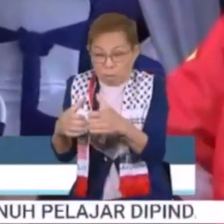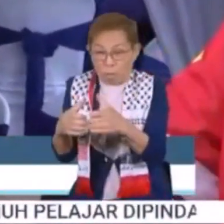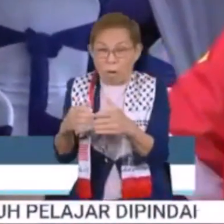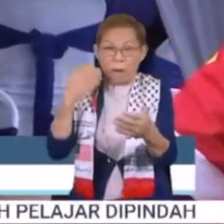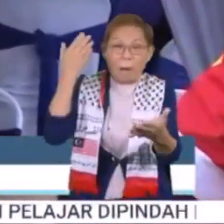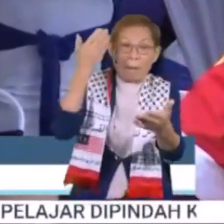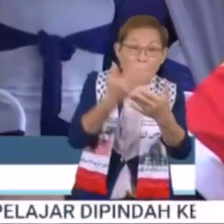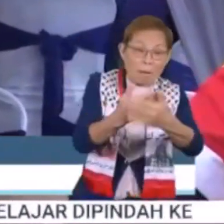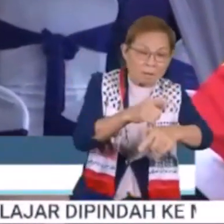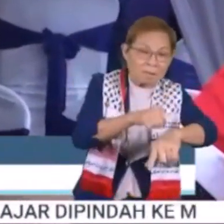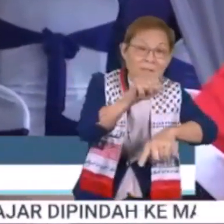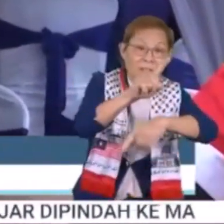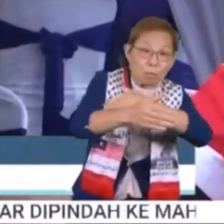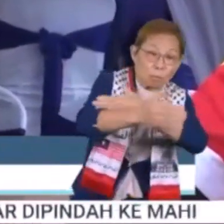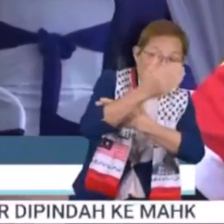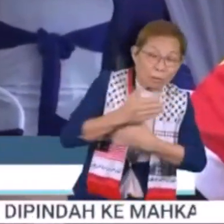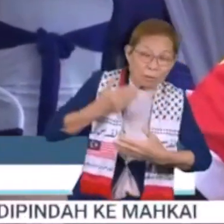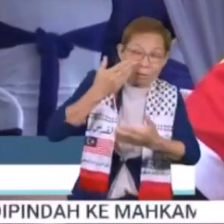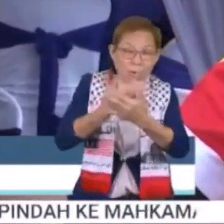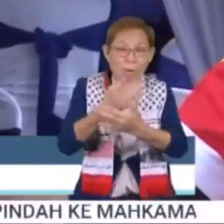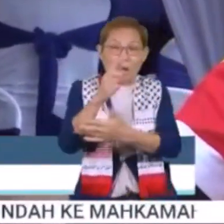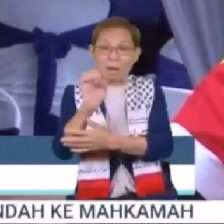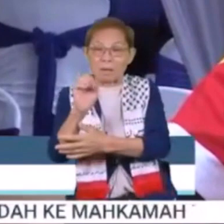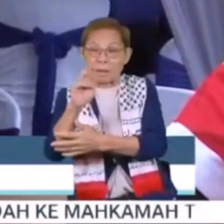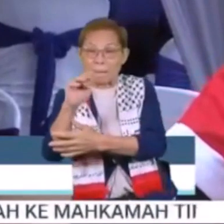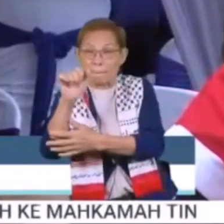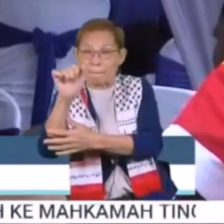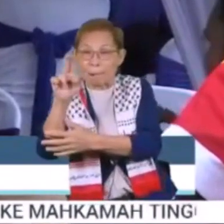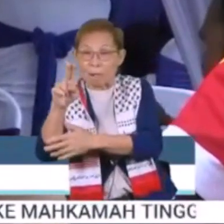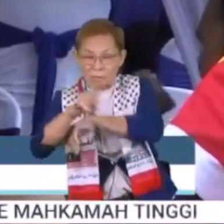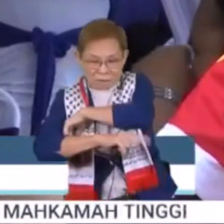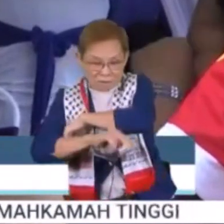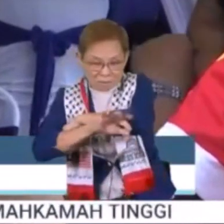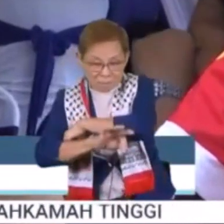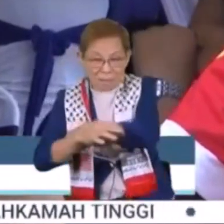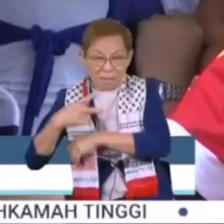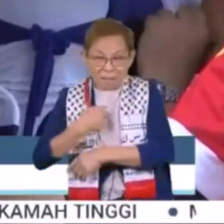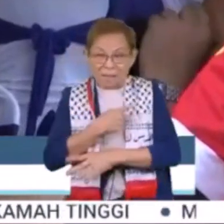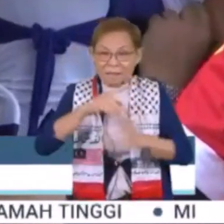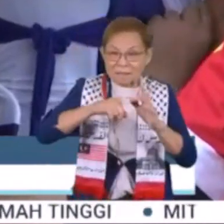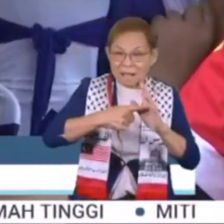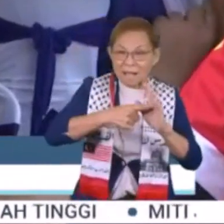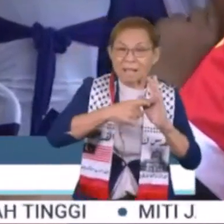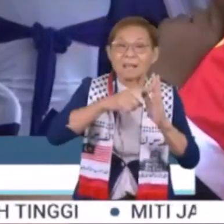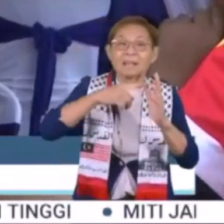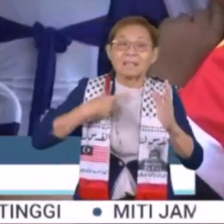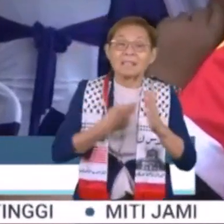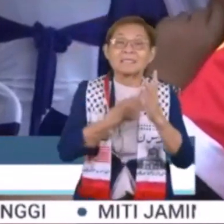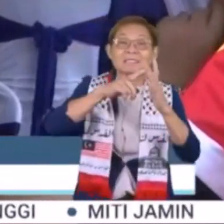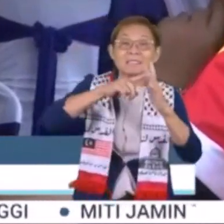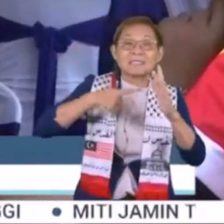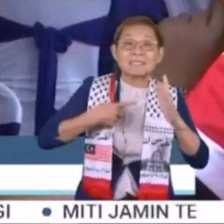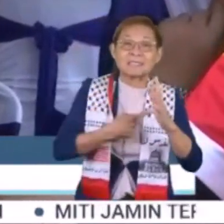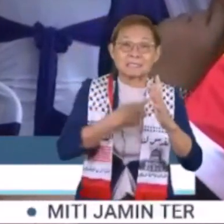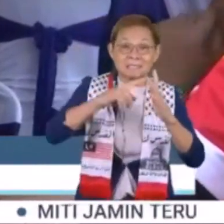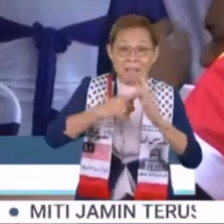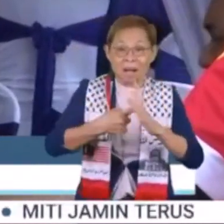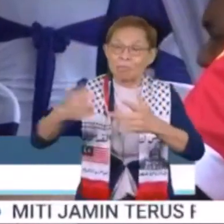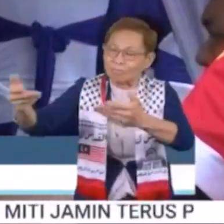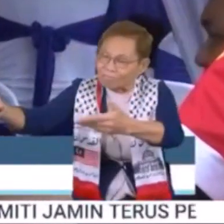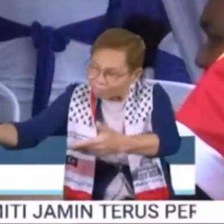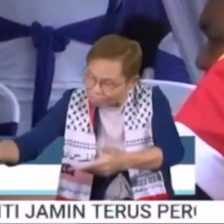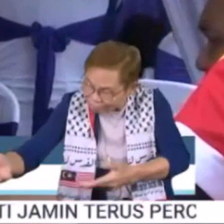jam 1 pagi sebenarnya di Rembau Negeri Sembilan dan kita memulakan kan acara menerima dan